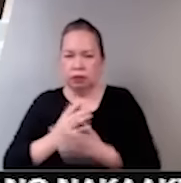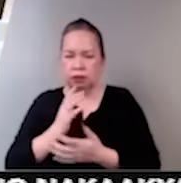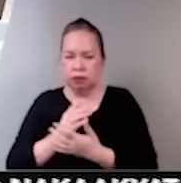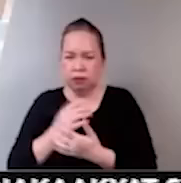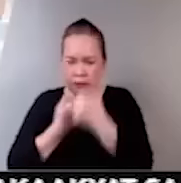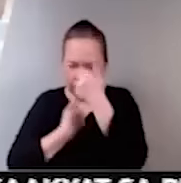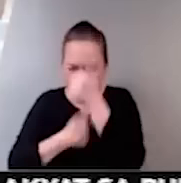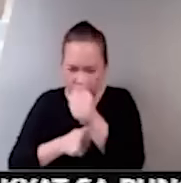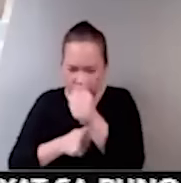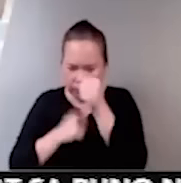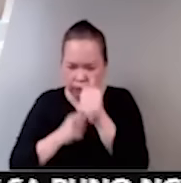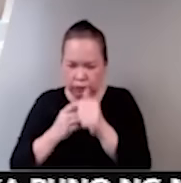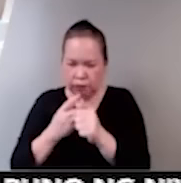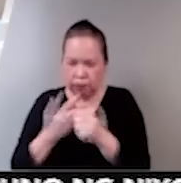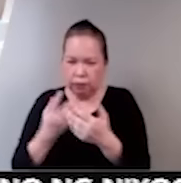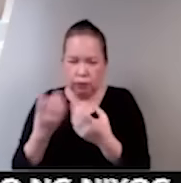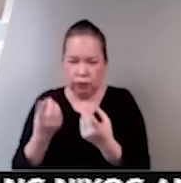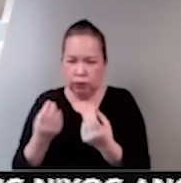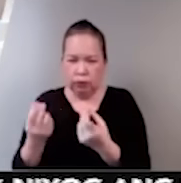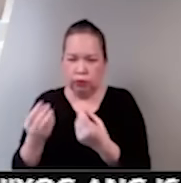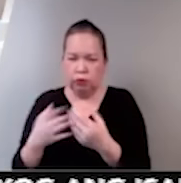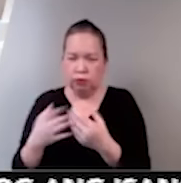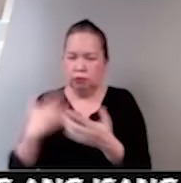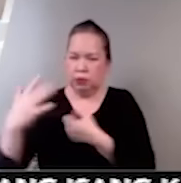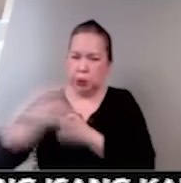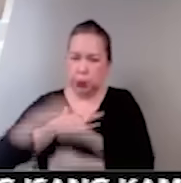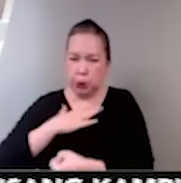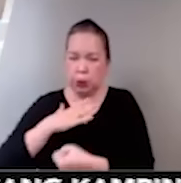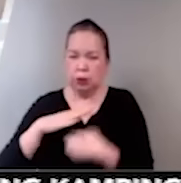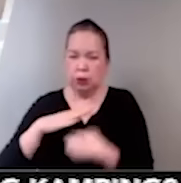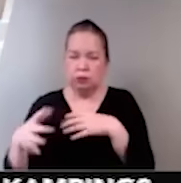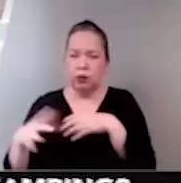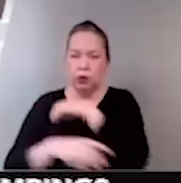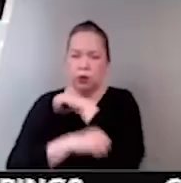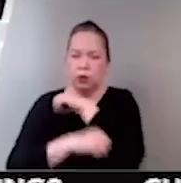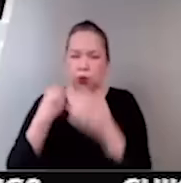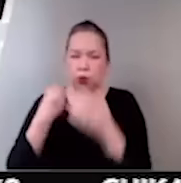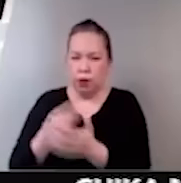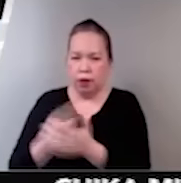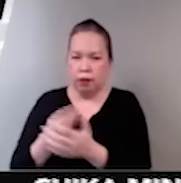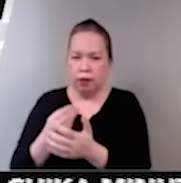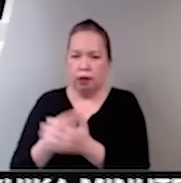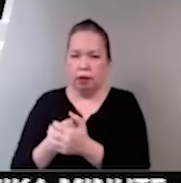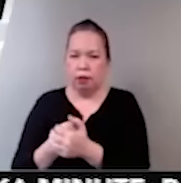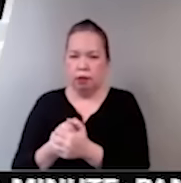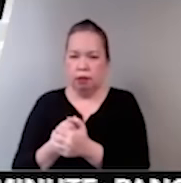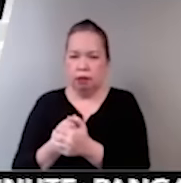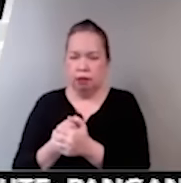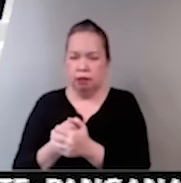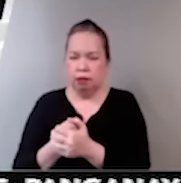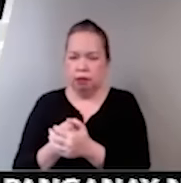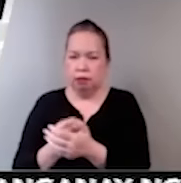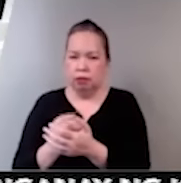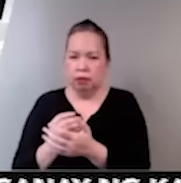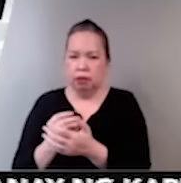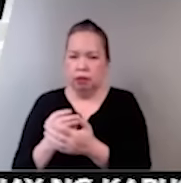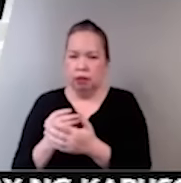kagustuhan nito. Matapos ang pangahalay, kinuha pa raw ng suspect ang pera ng biktima. Ginawan ko na lang po ng paraan yung paa ko